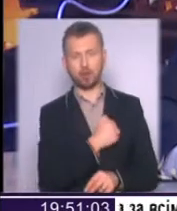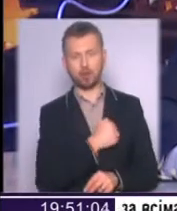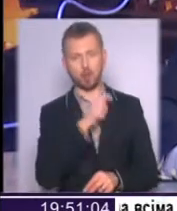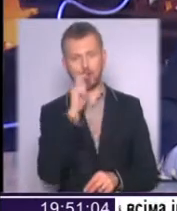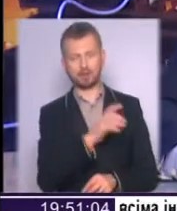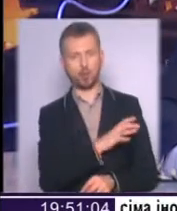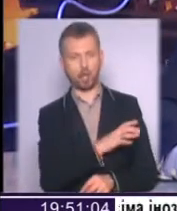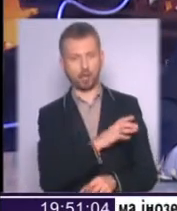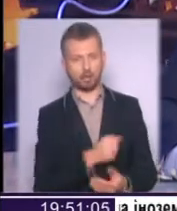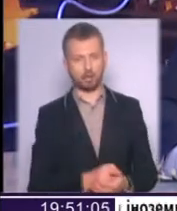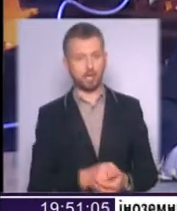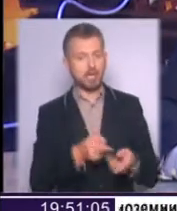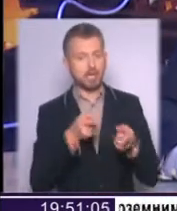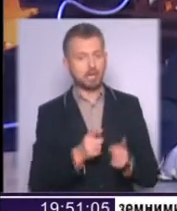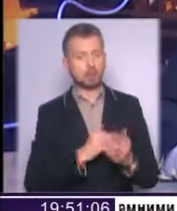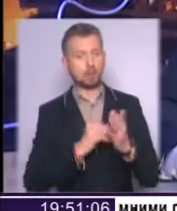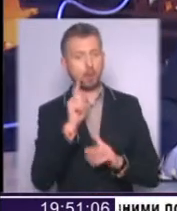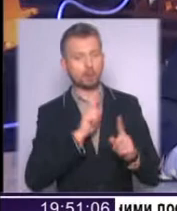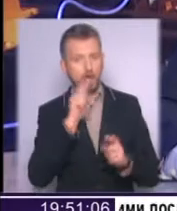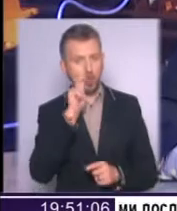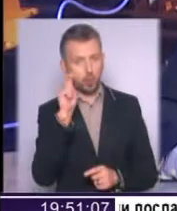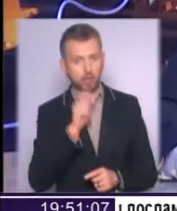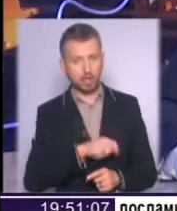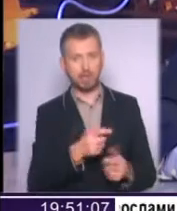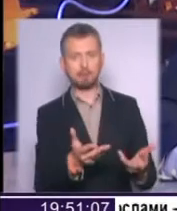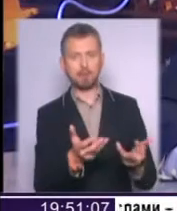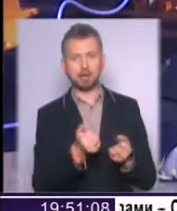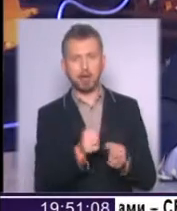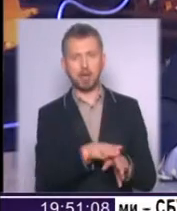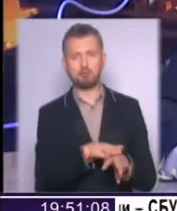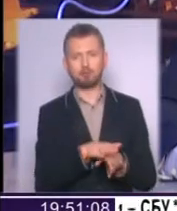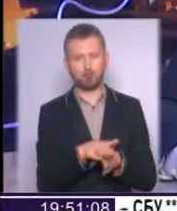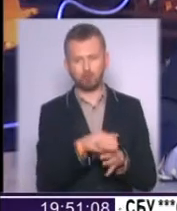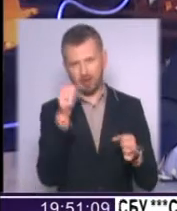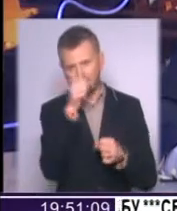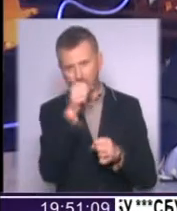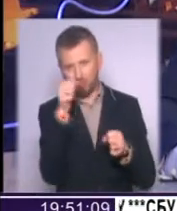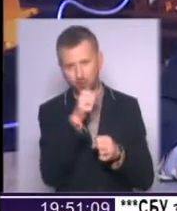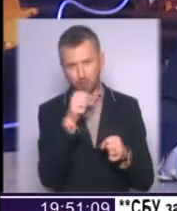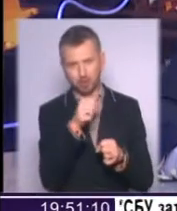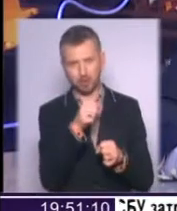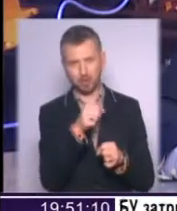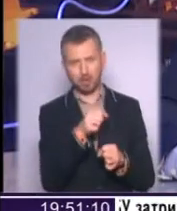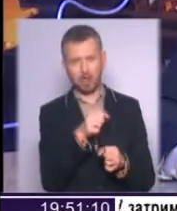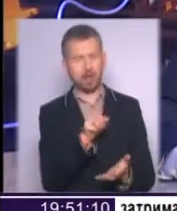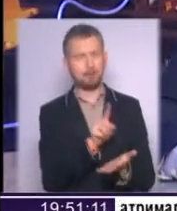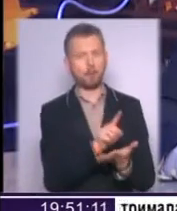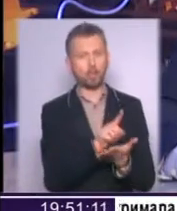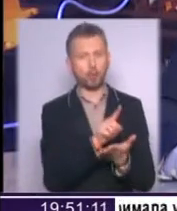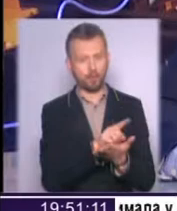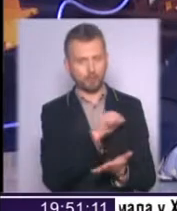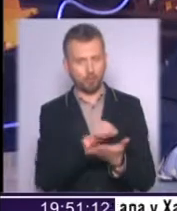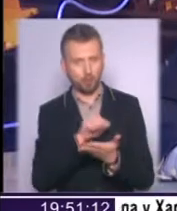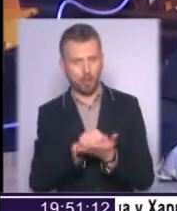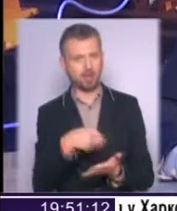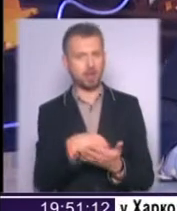олігархів. Дійсно, Верховна Рада України приймає абсолютно недолугі часом фіскальні документи чи